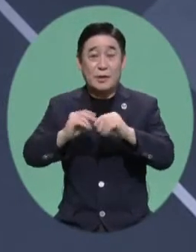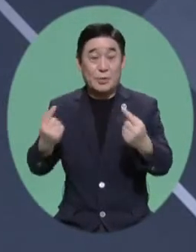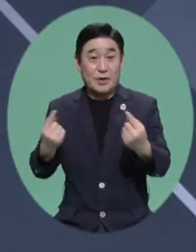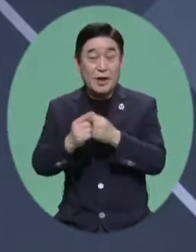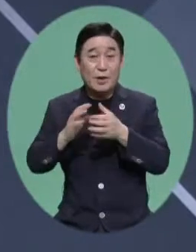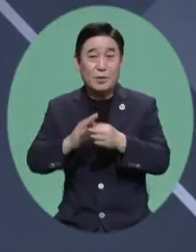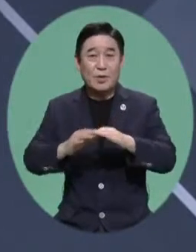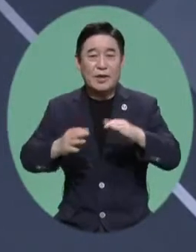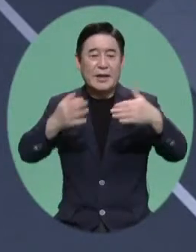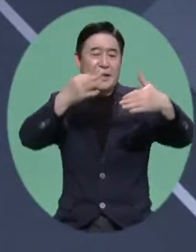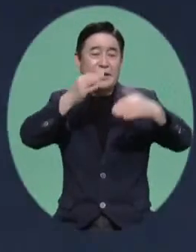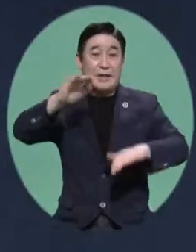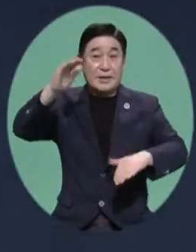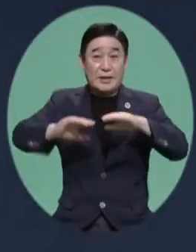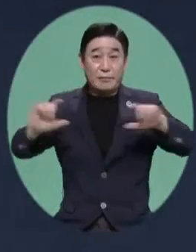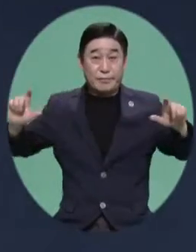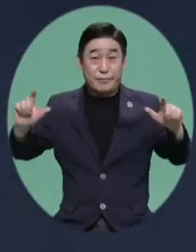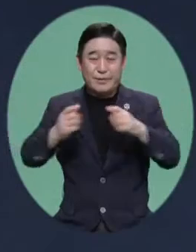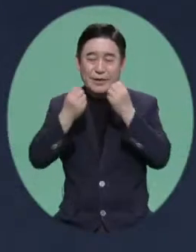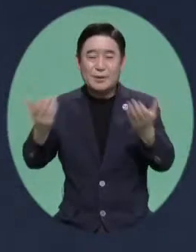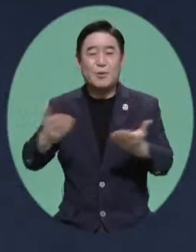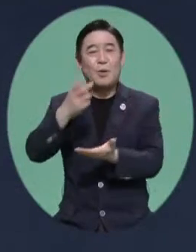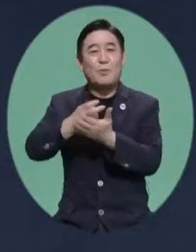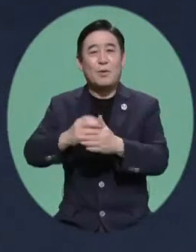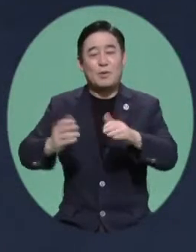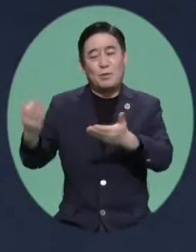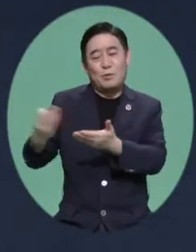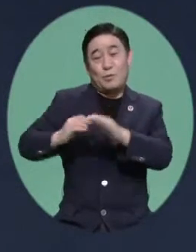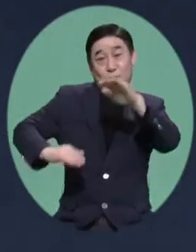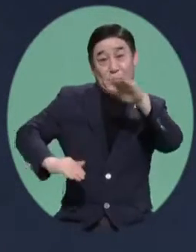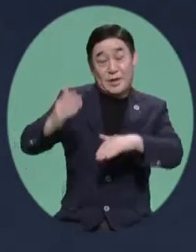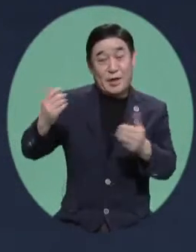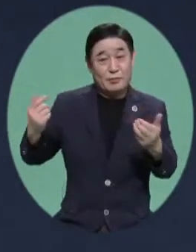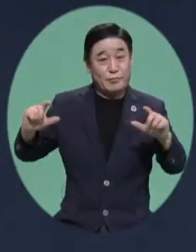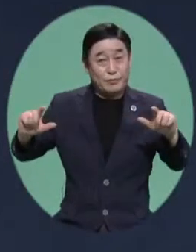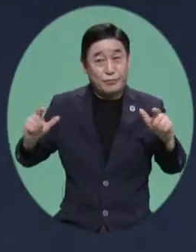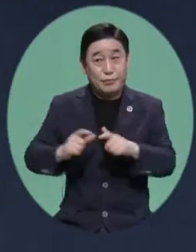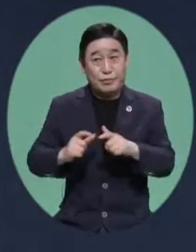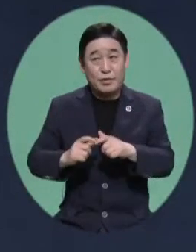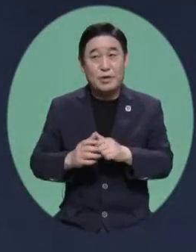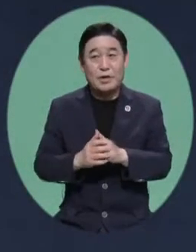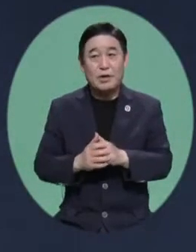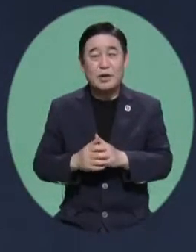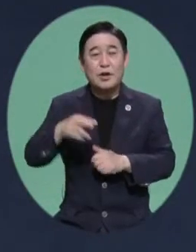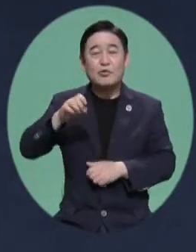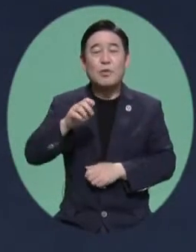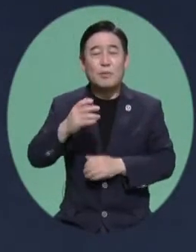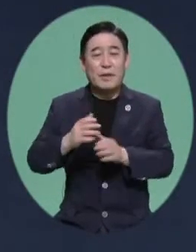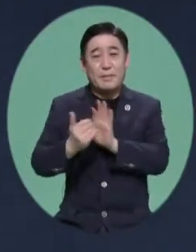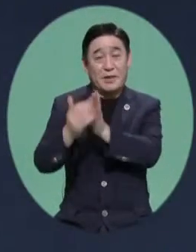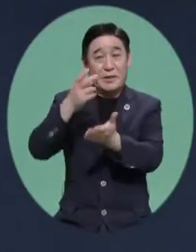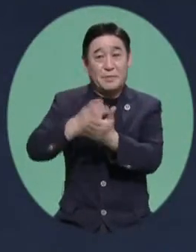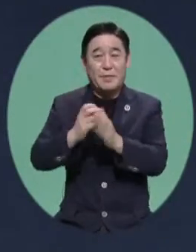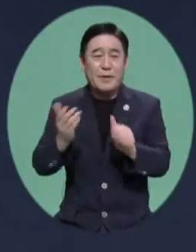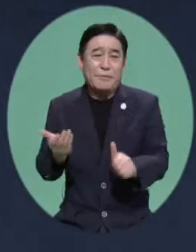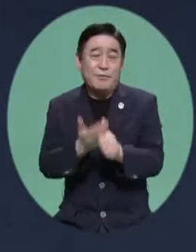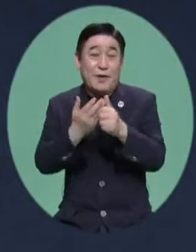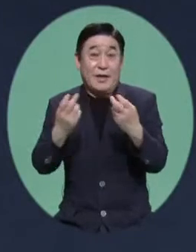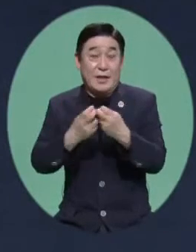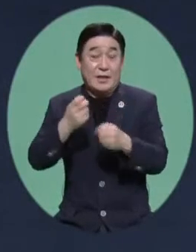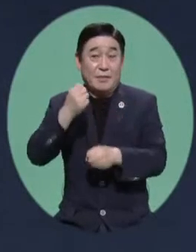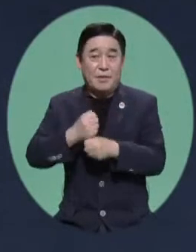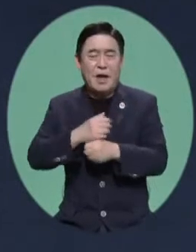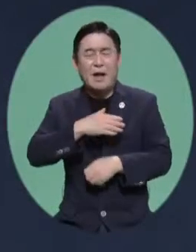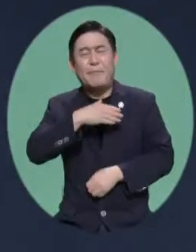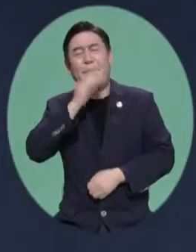옥으로 자상 격차 줄이고 신 노동법 으로 소득격차 줄이고 슈퍼우먼 방지법 으로 육아 의사 책임을 강하게 씁니다 또